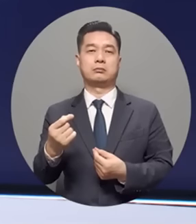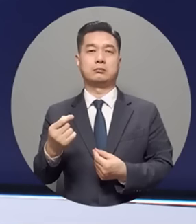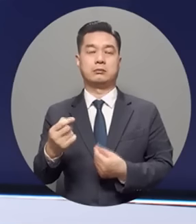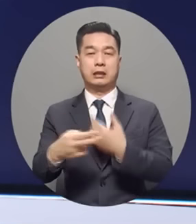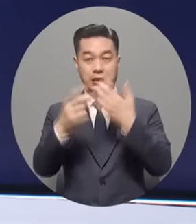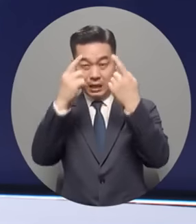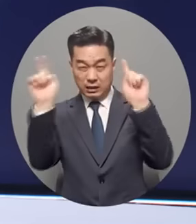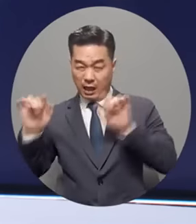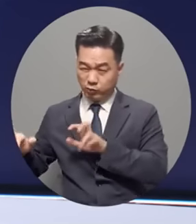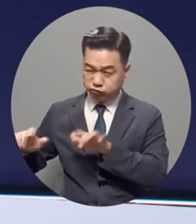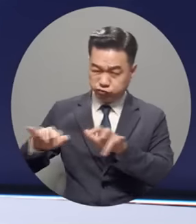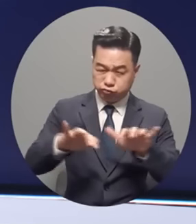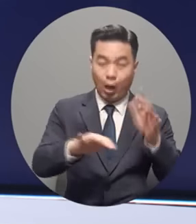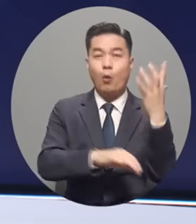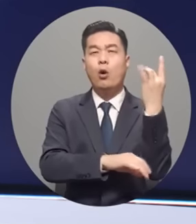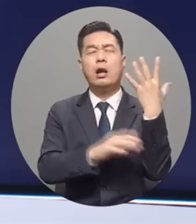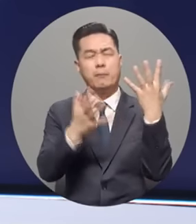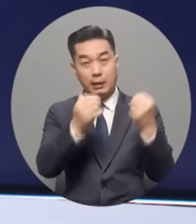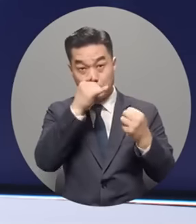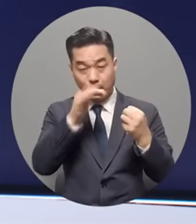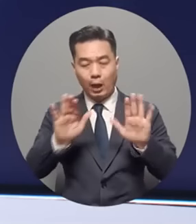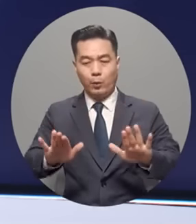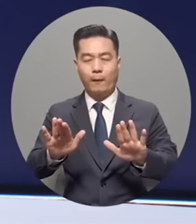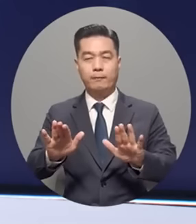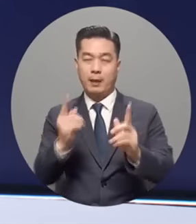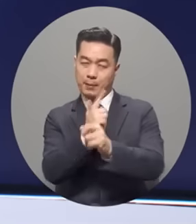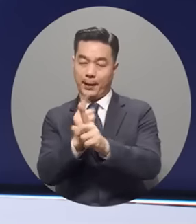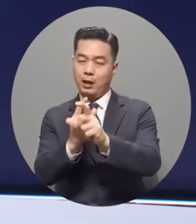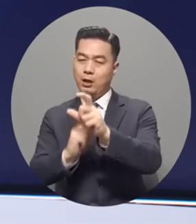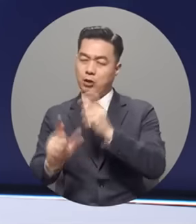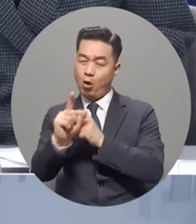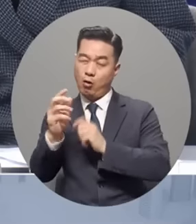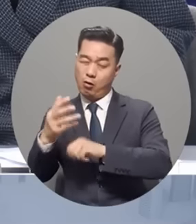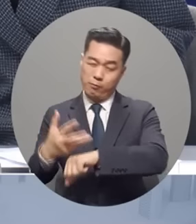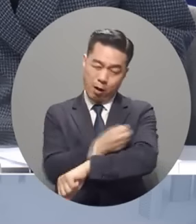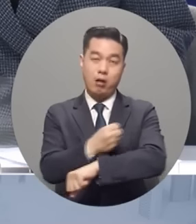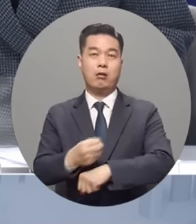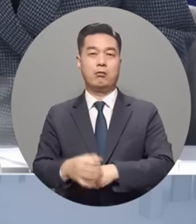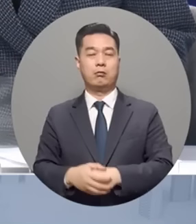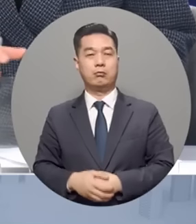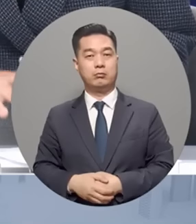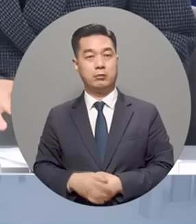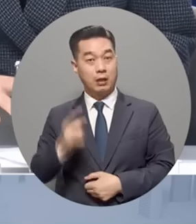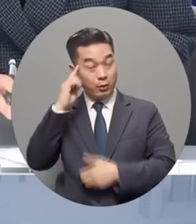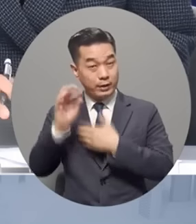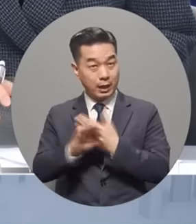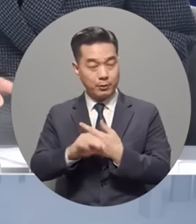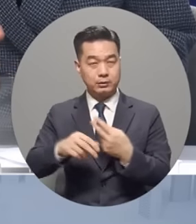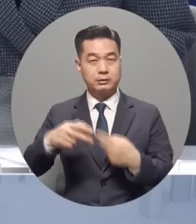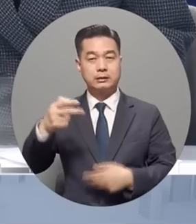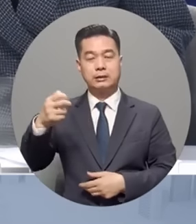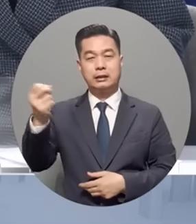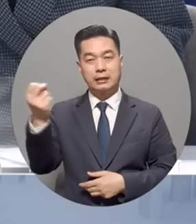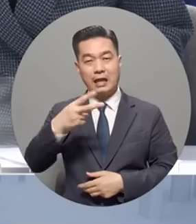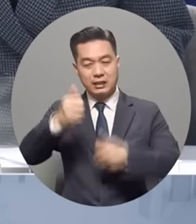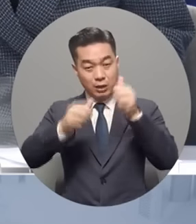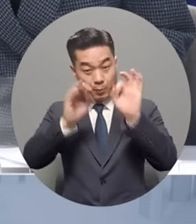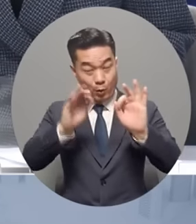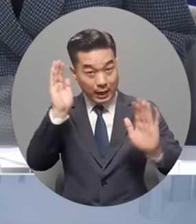열풍이 이번 의대 증원으로 더 거세질 거라는 예측인자 수에 나서는 이공개 재학생들 또 일부